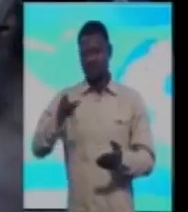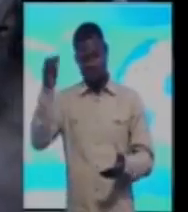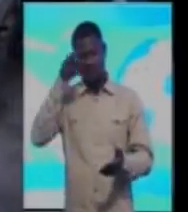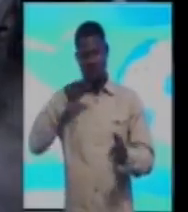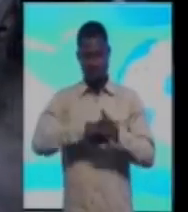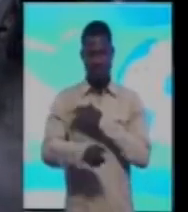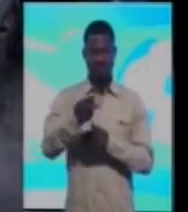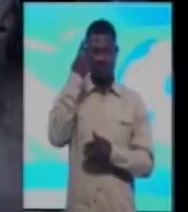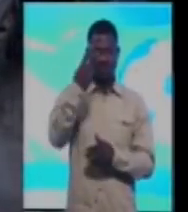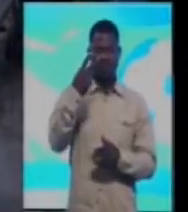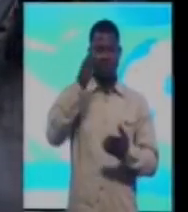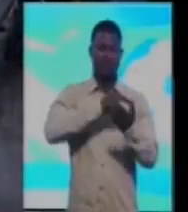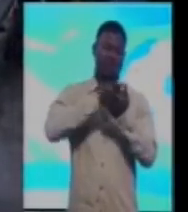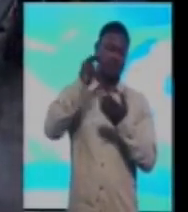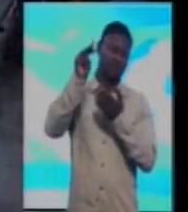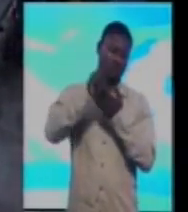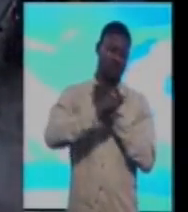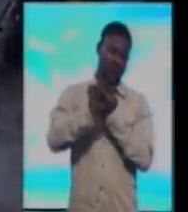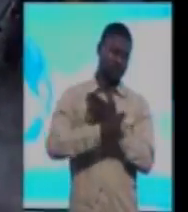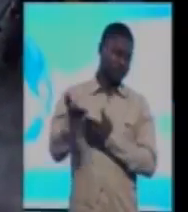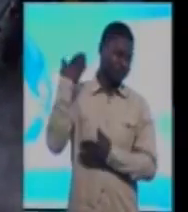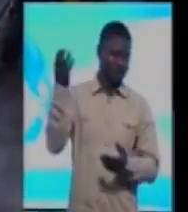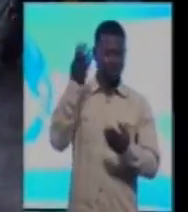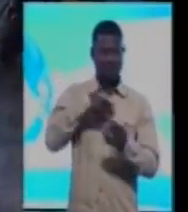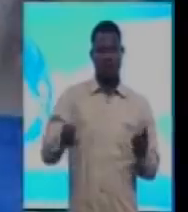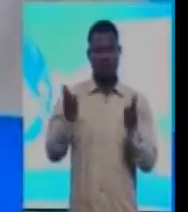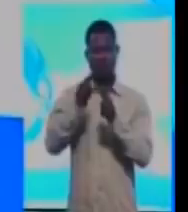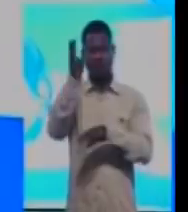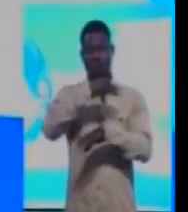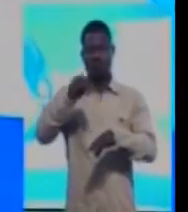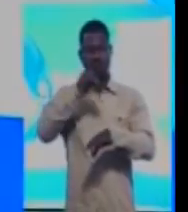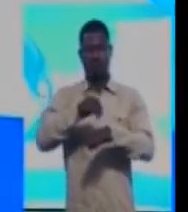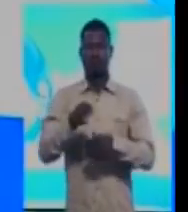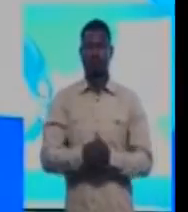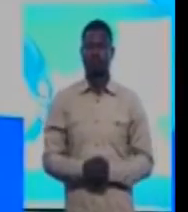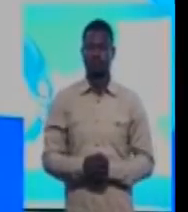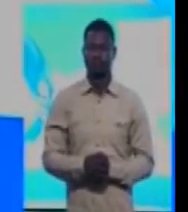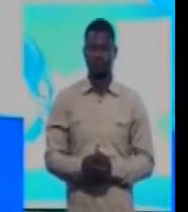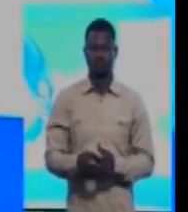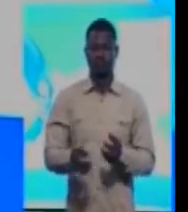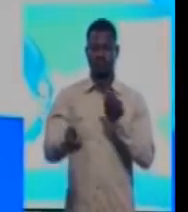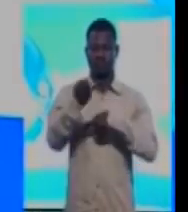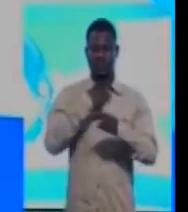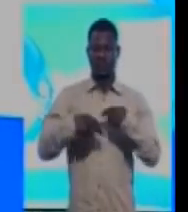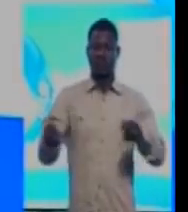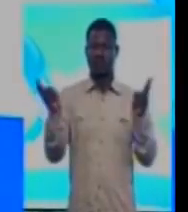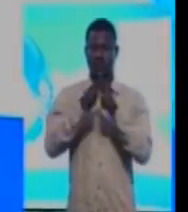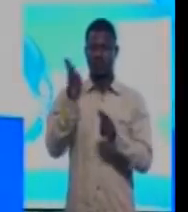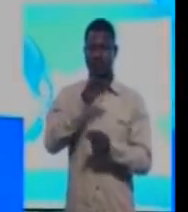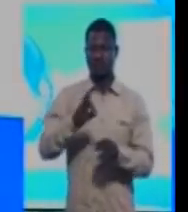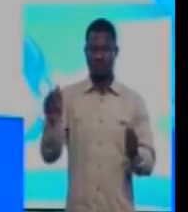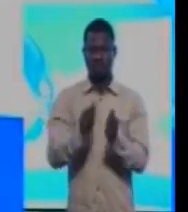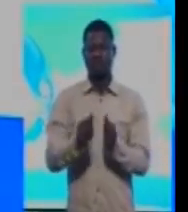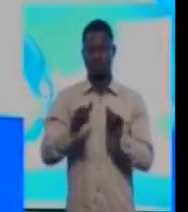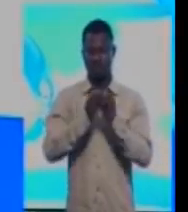où sont déjà morts 23 soldats français. Retour au Burkina avec les quotidiens